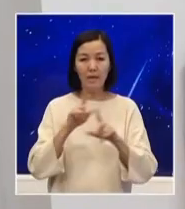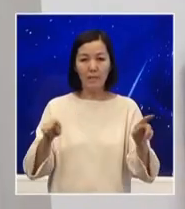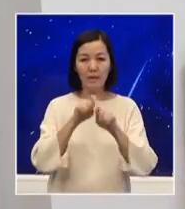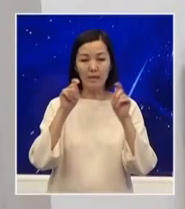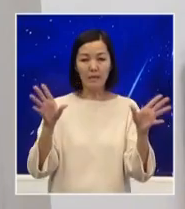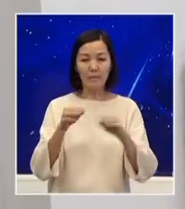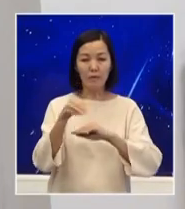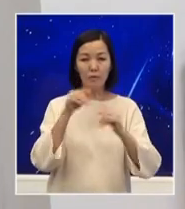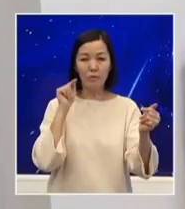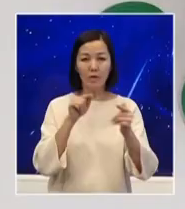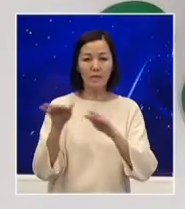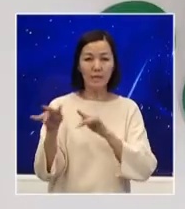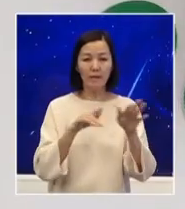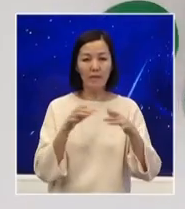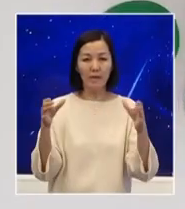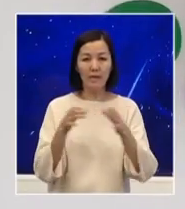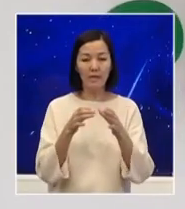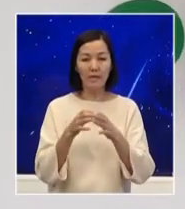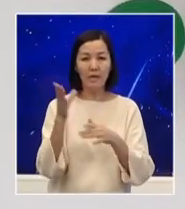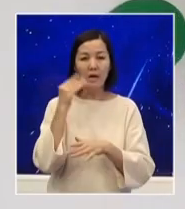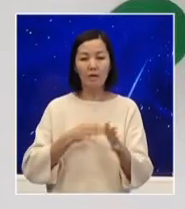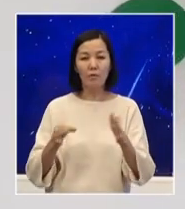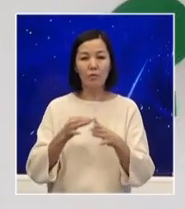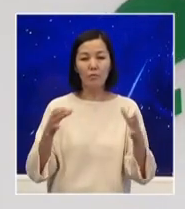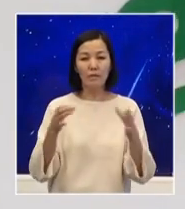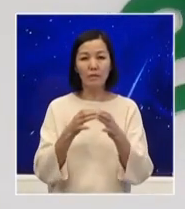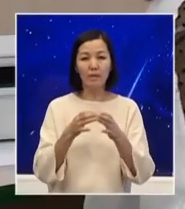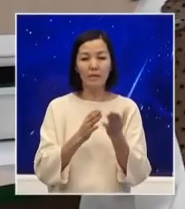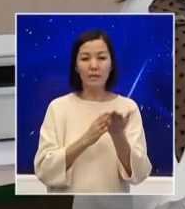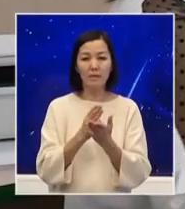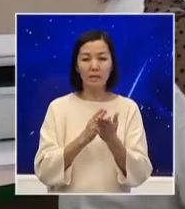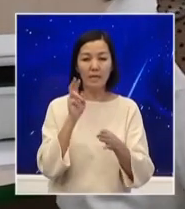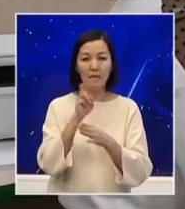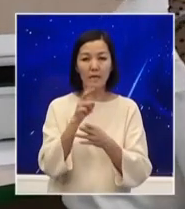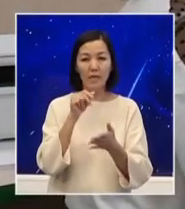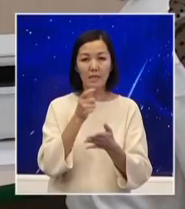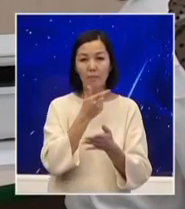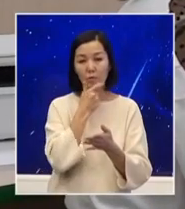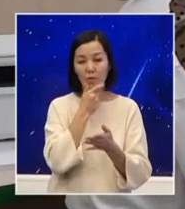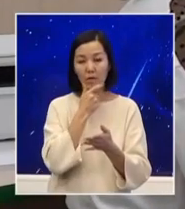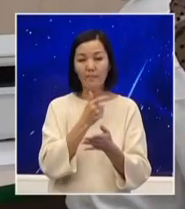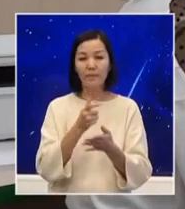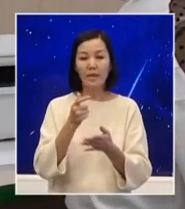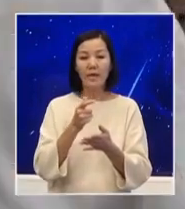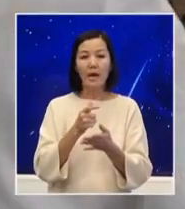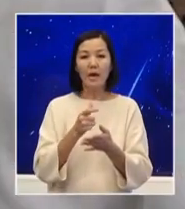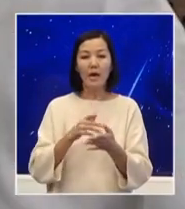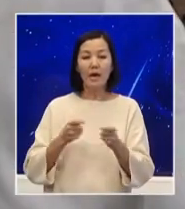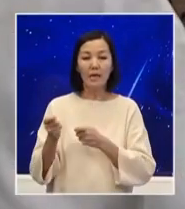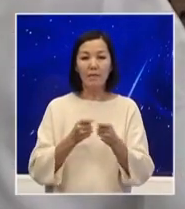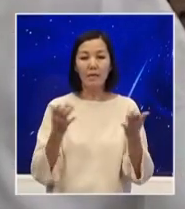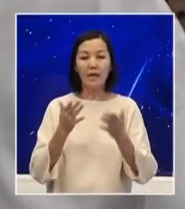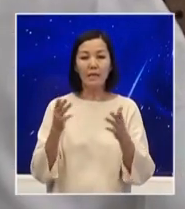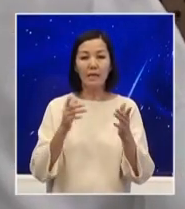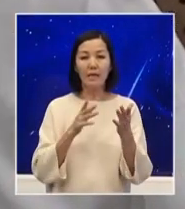сыбайлас жемқорлыққа қарсы іс-қимыл агенттігінің Алматы облысы департаментінің қызметкерлері қатысты. Олар аудан атқамінерлеріне қандай